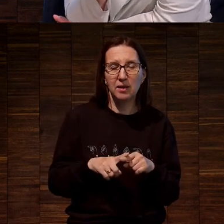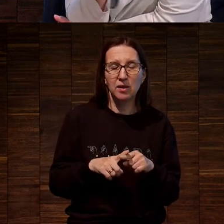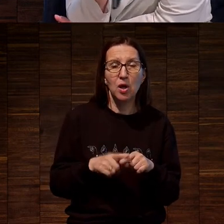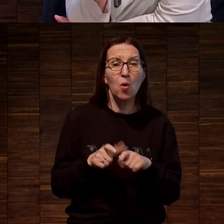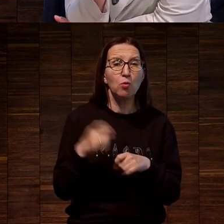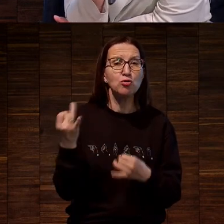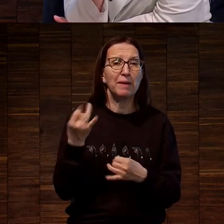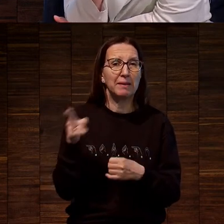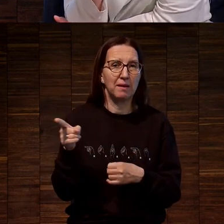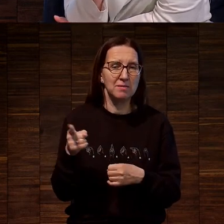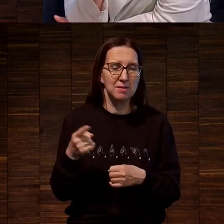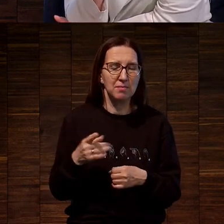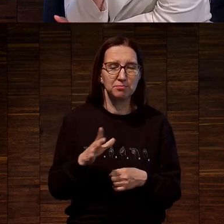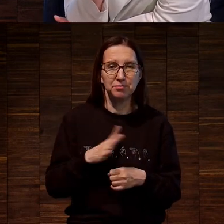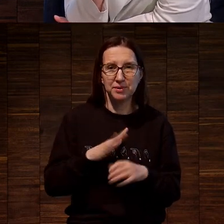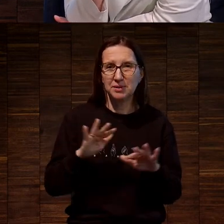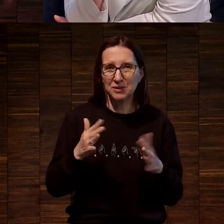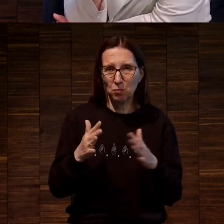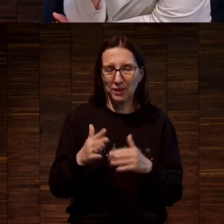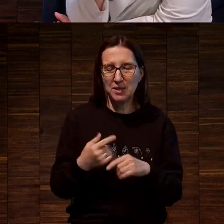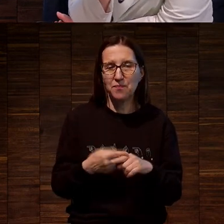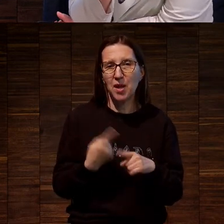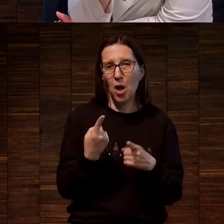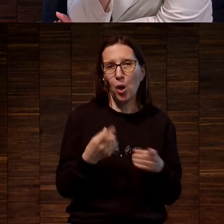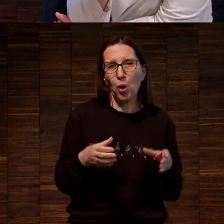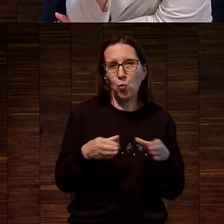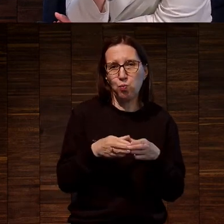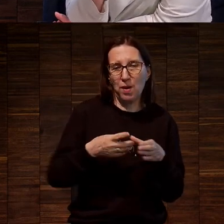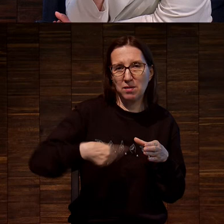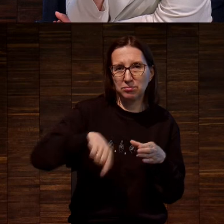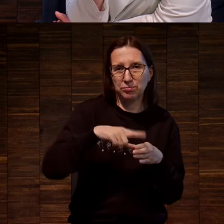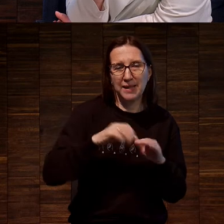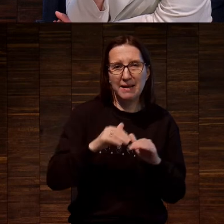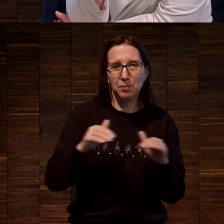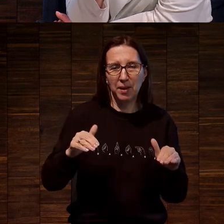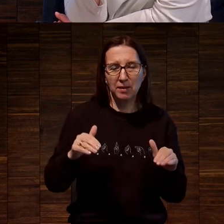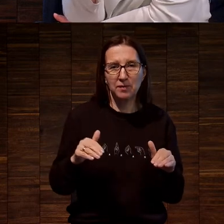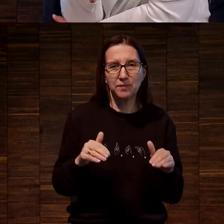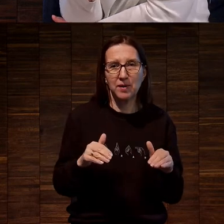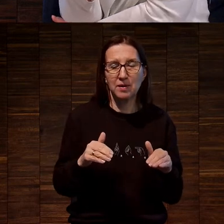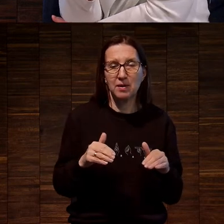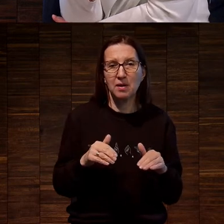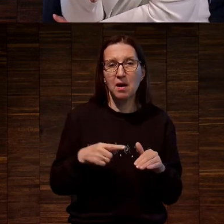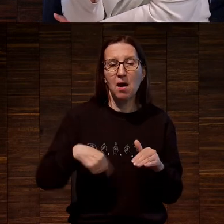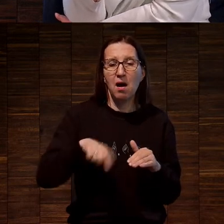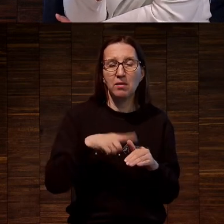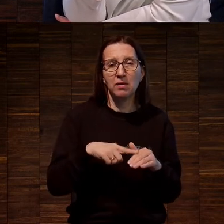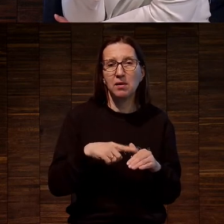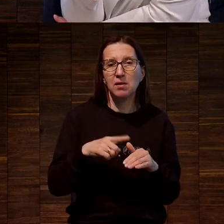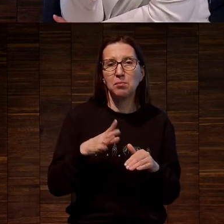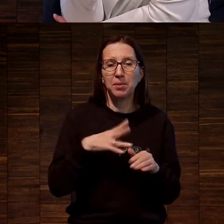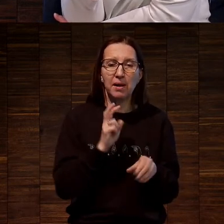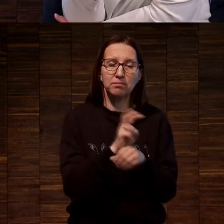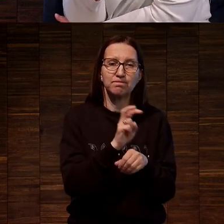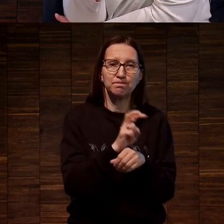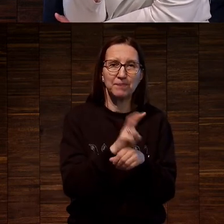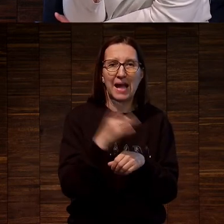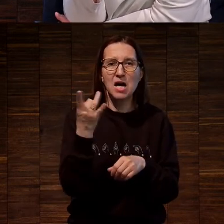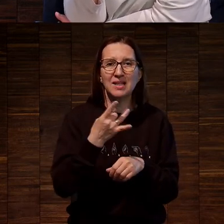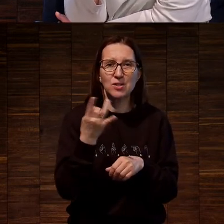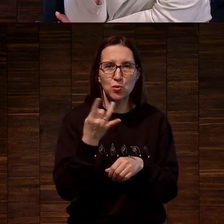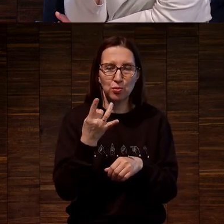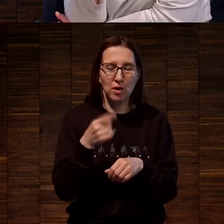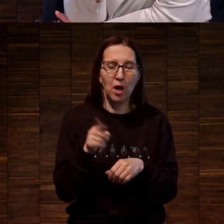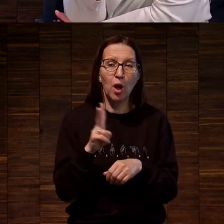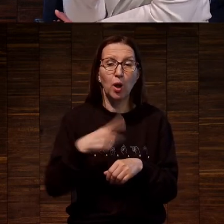довольно любопытная история. Группа ребят, которые занимались на коротком курсе рисунка,